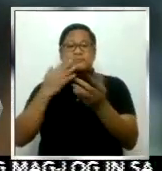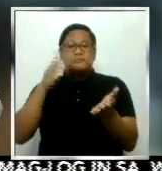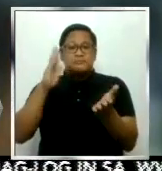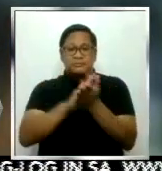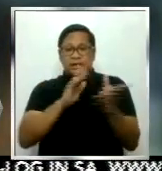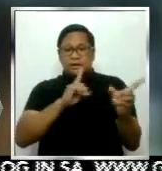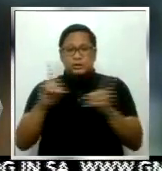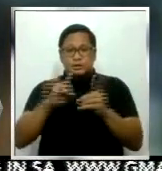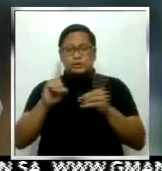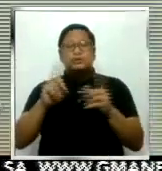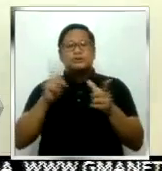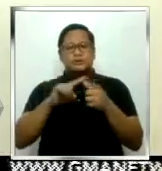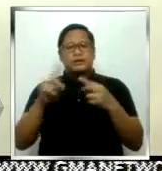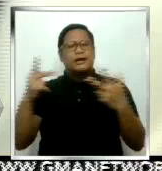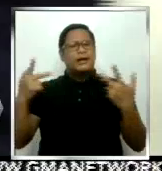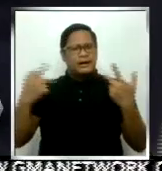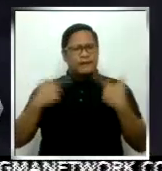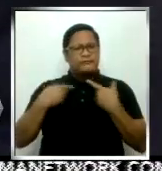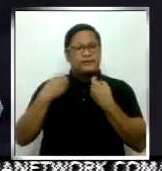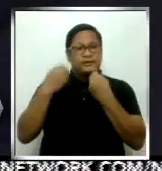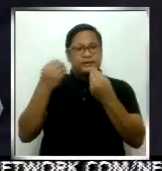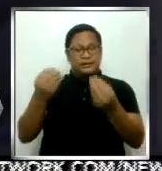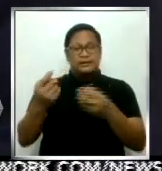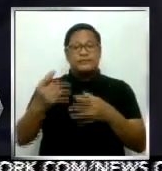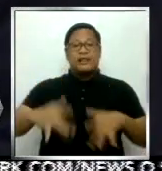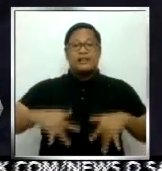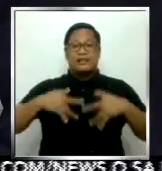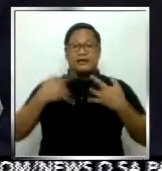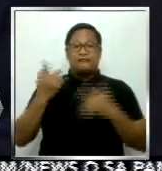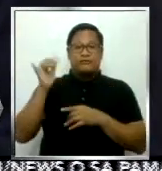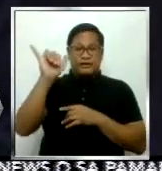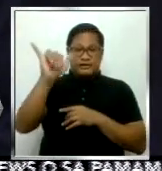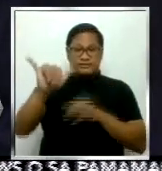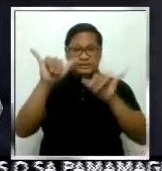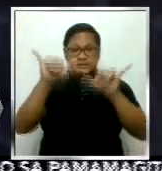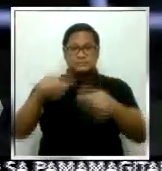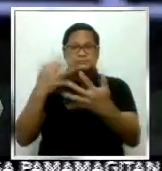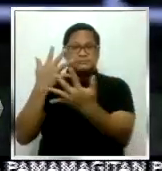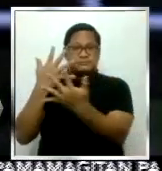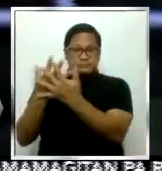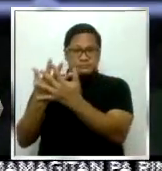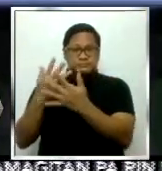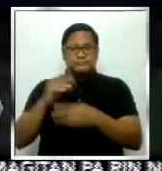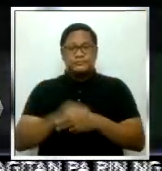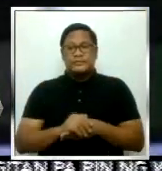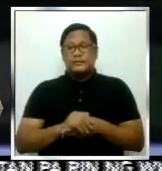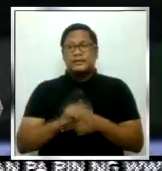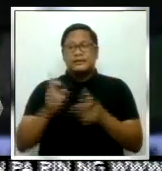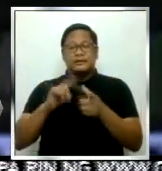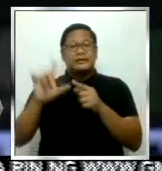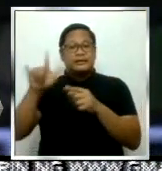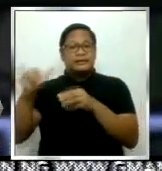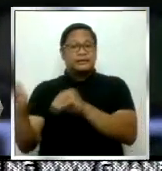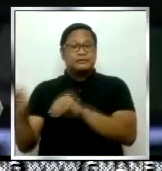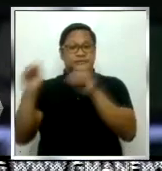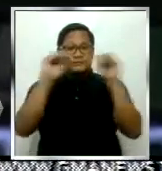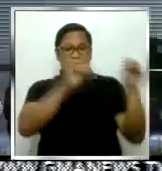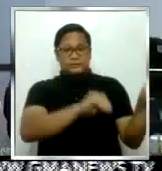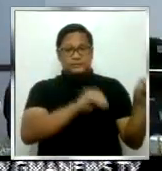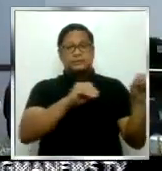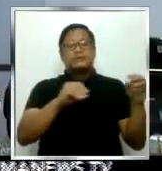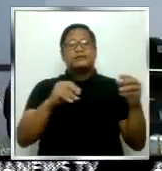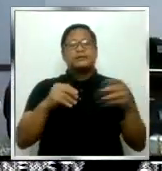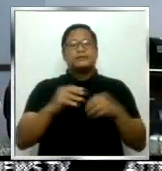ng reklusyon perpetua. Una siyang nakulong sa Manila City Jail sa Bikutan bago siya nalipat sa maximum security compound ng